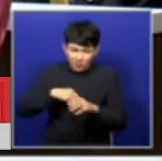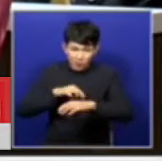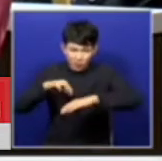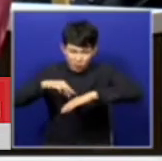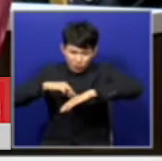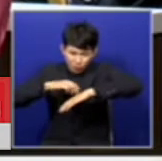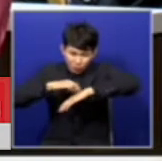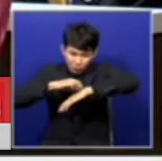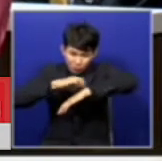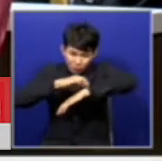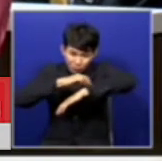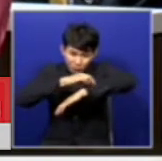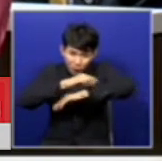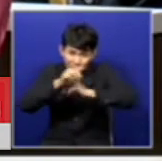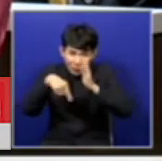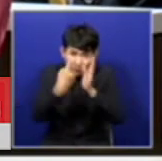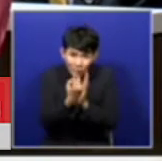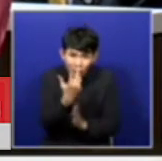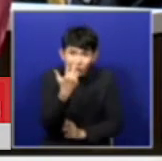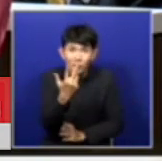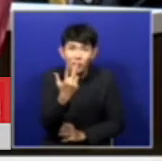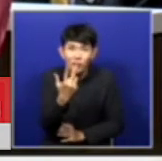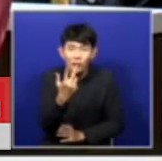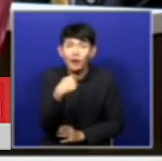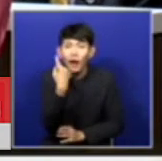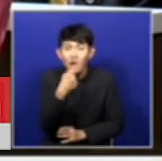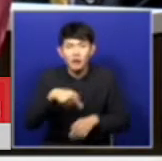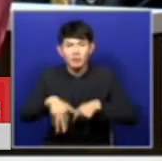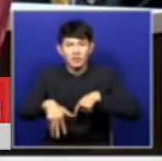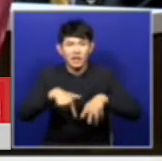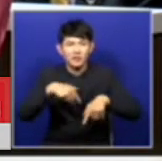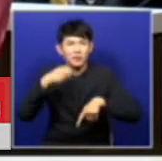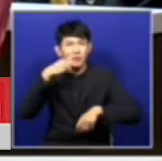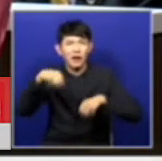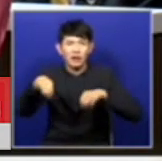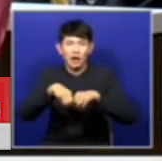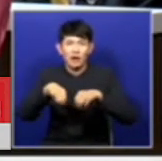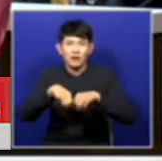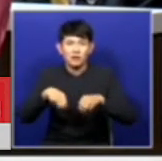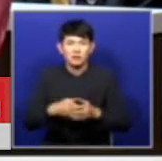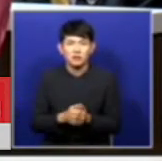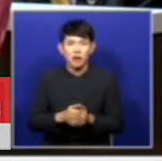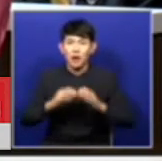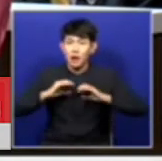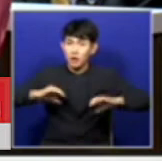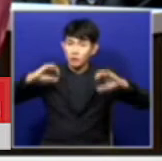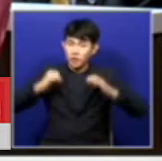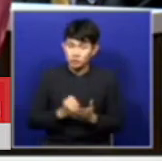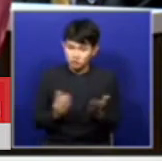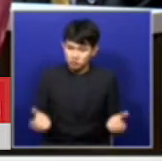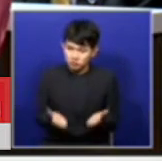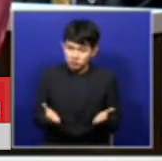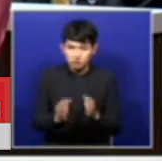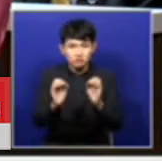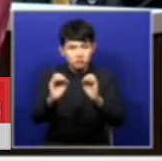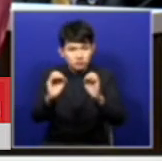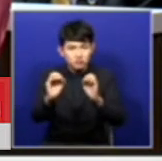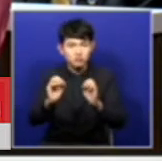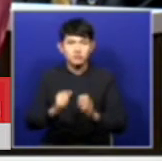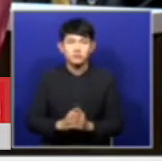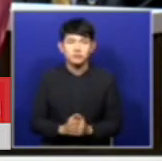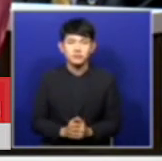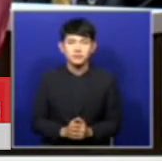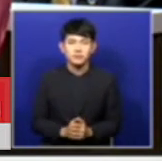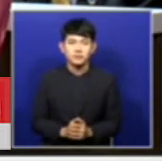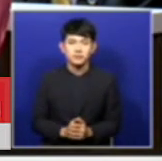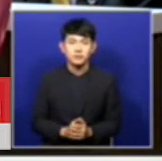ขาเนี่ยเป็นพี่น้องประชาชนในพื้นที่ครับที่เขาช่วยกันภาครัฐไม่เคยให้การสนับสนุนใดๆเลย